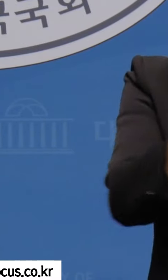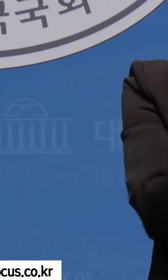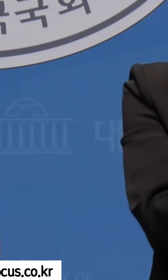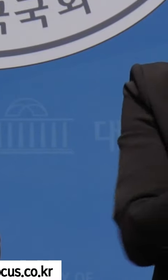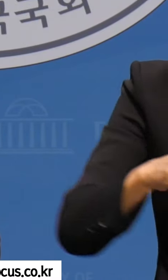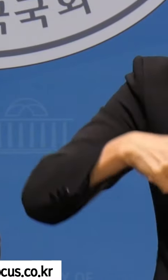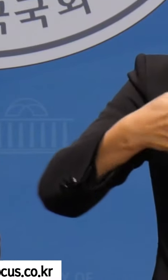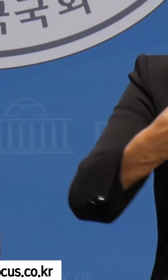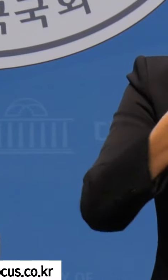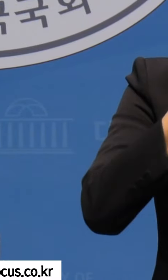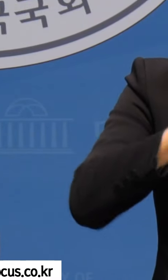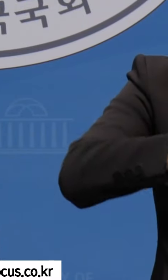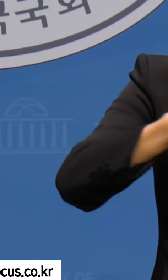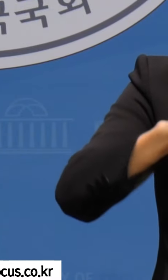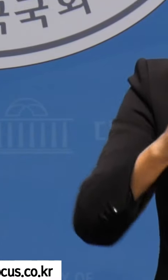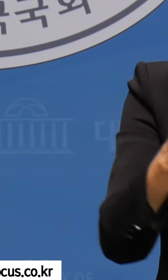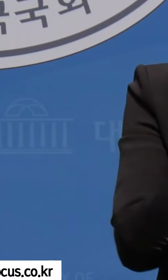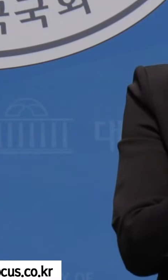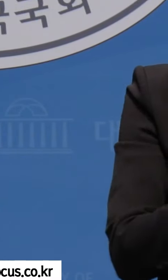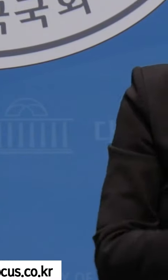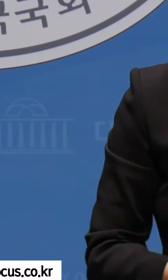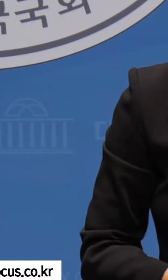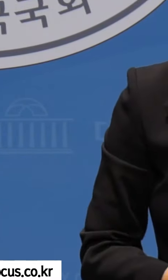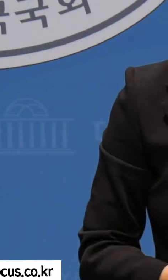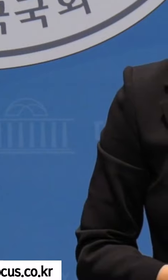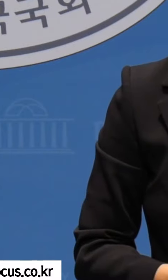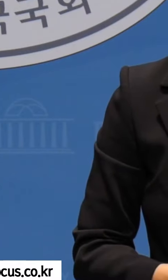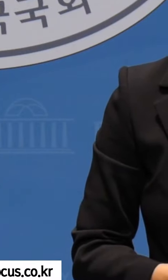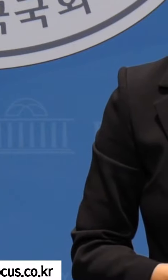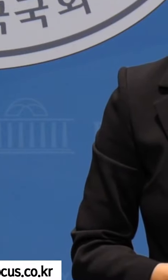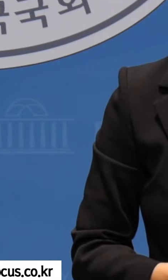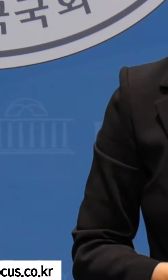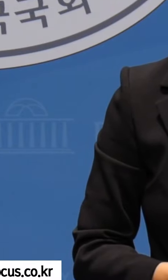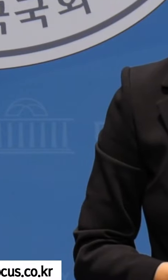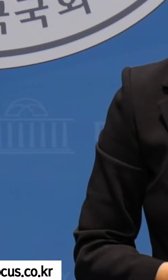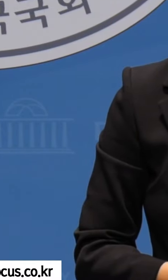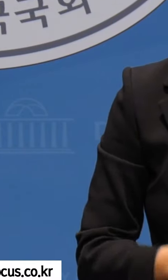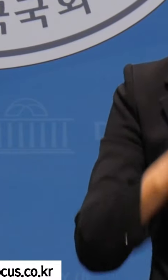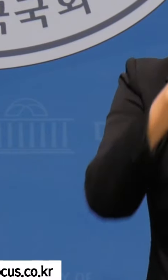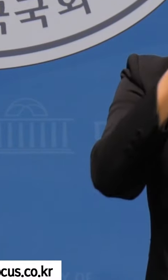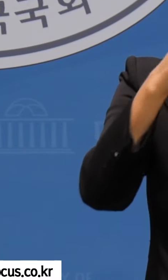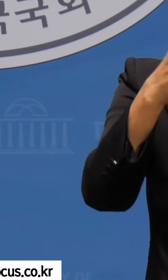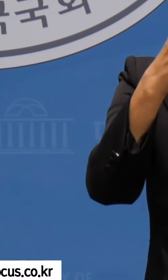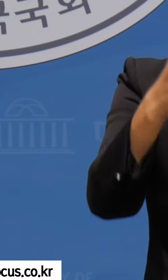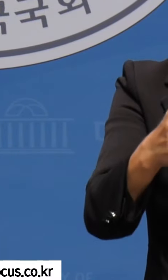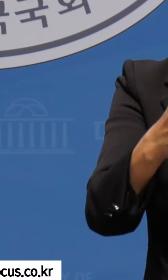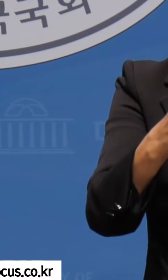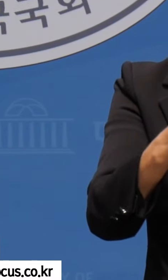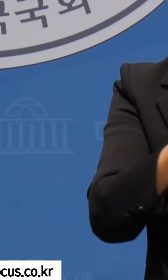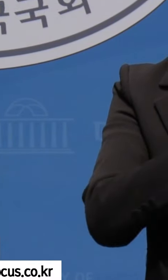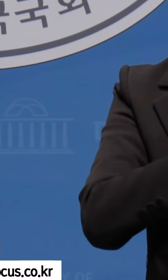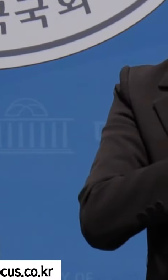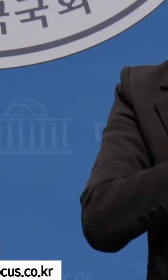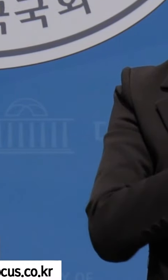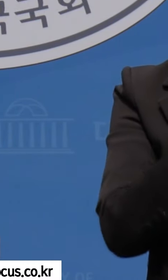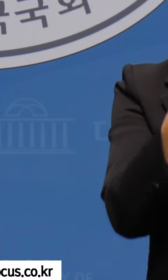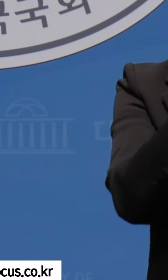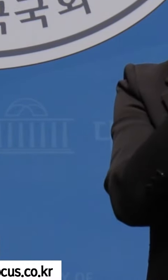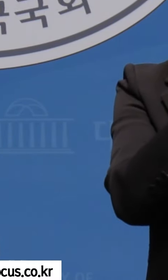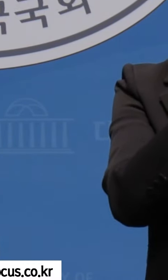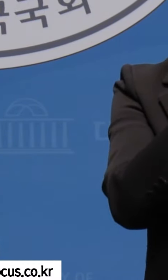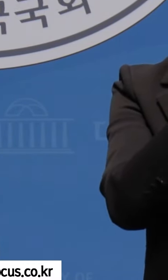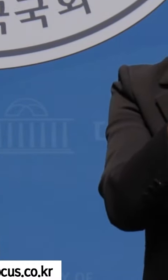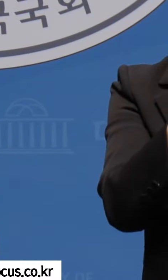봉사를 하였고 구연이 되어 봉사를 하였고 동대문 구현 3선으로 이번